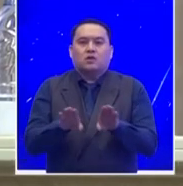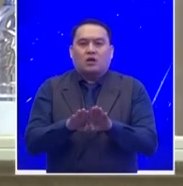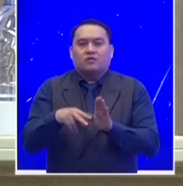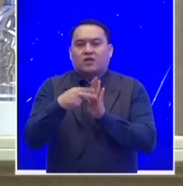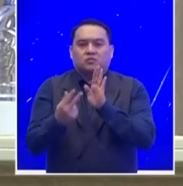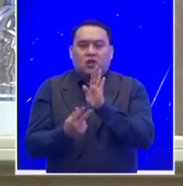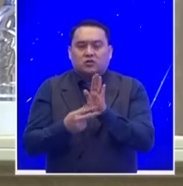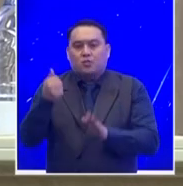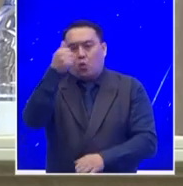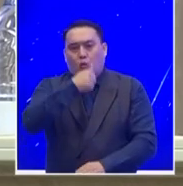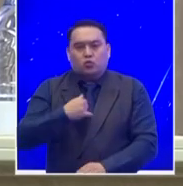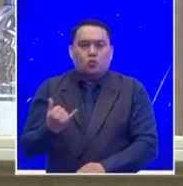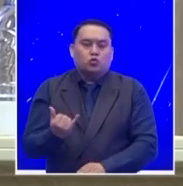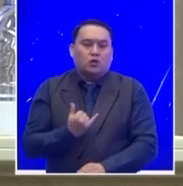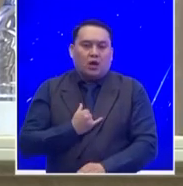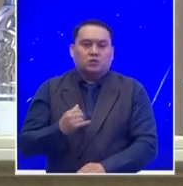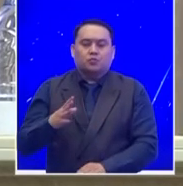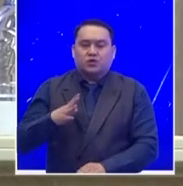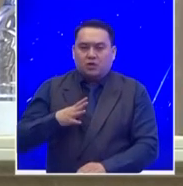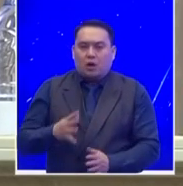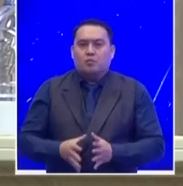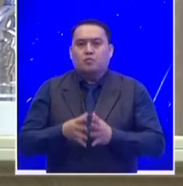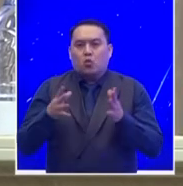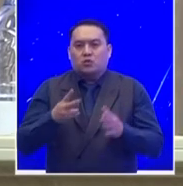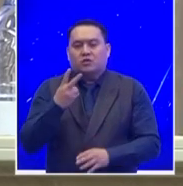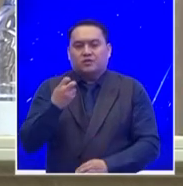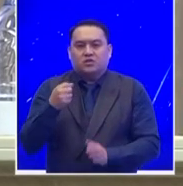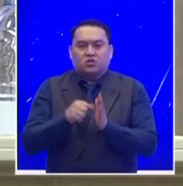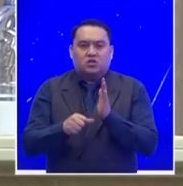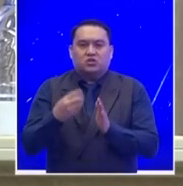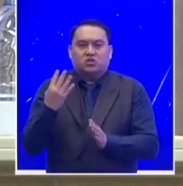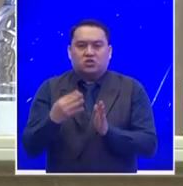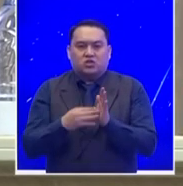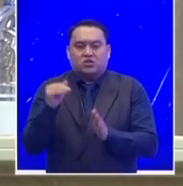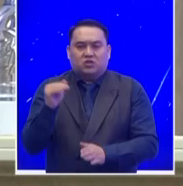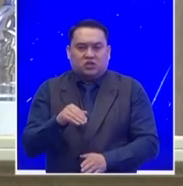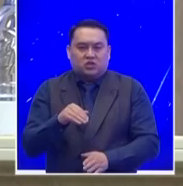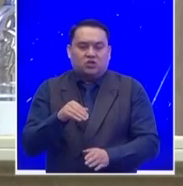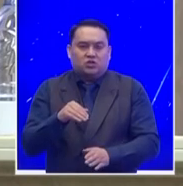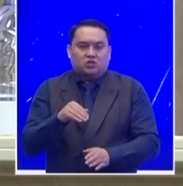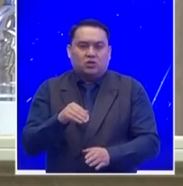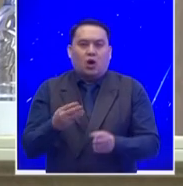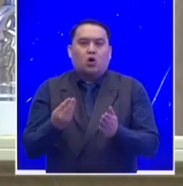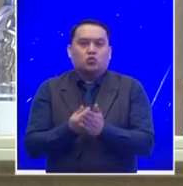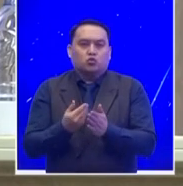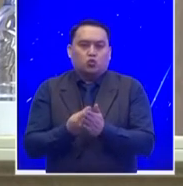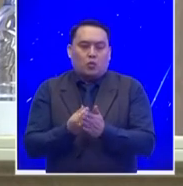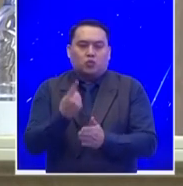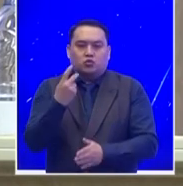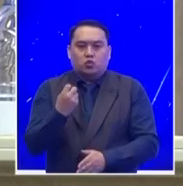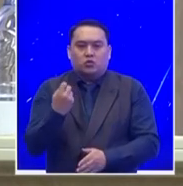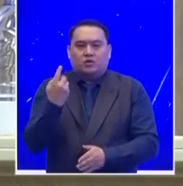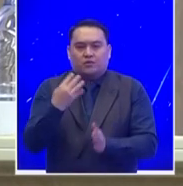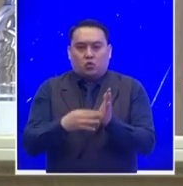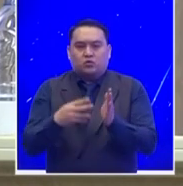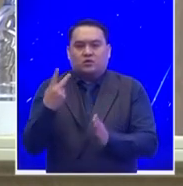2018 годом, у нас было более 263 тысячи исполнительных производств на сумму 192